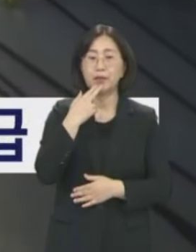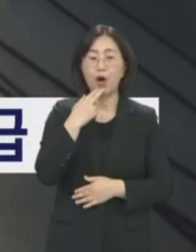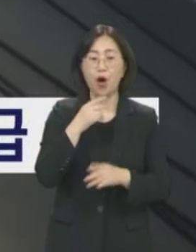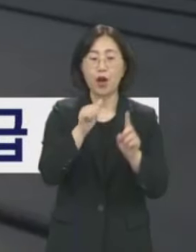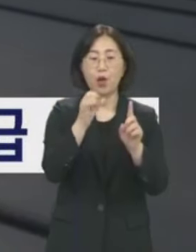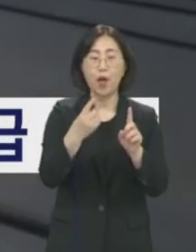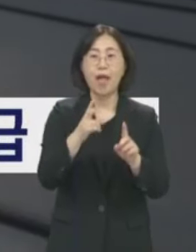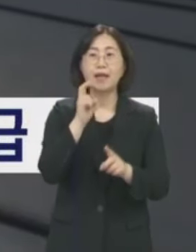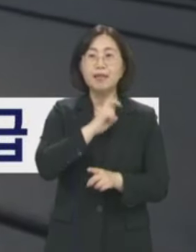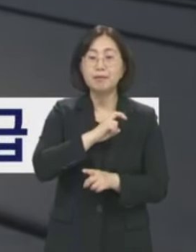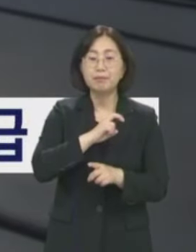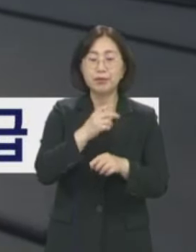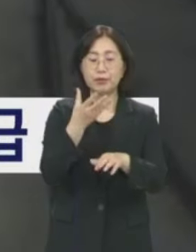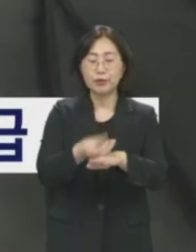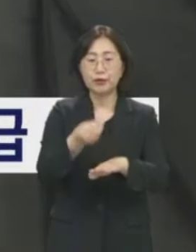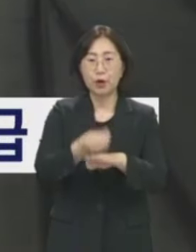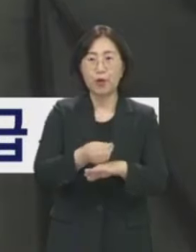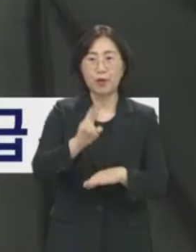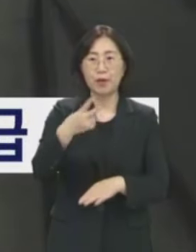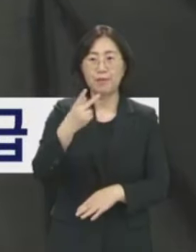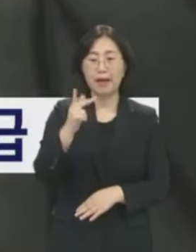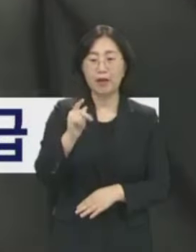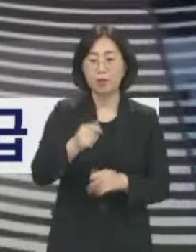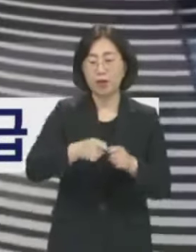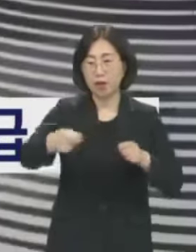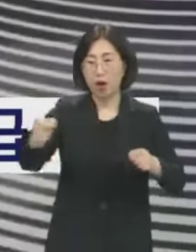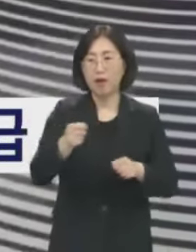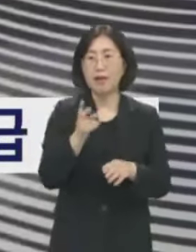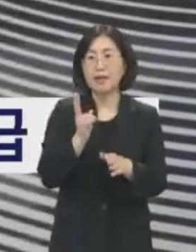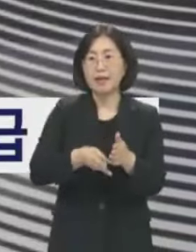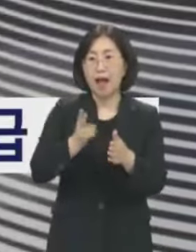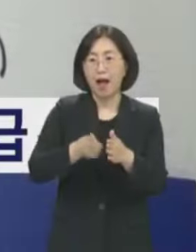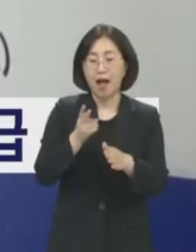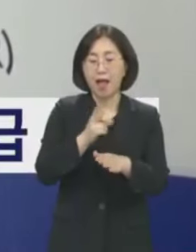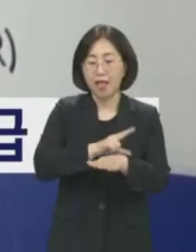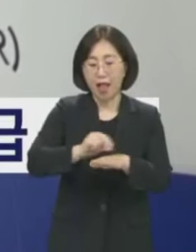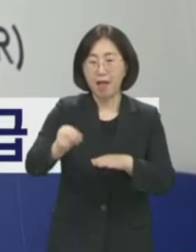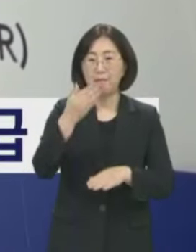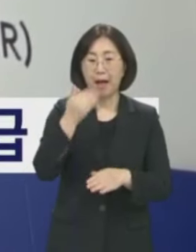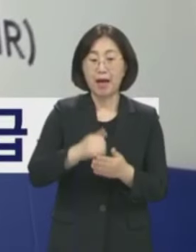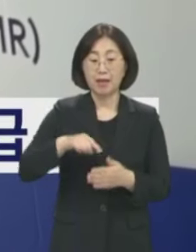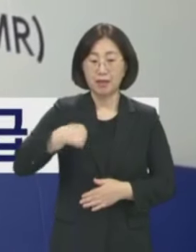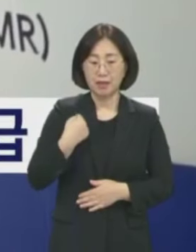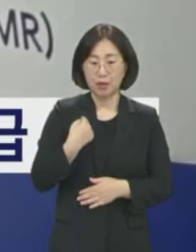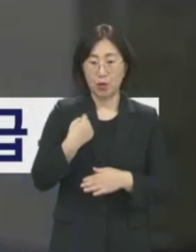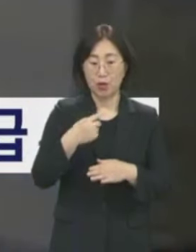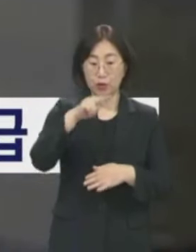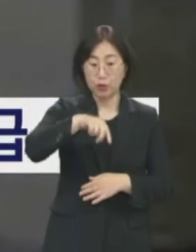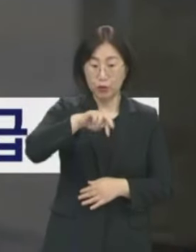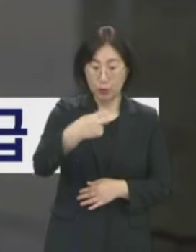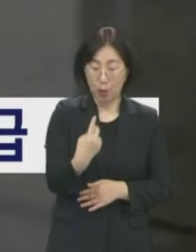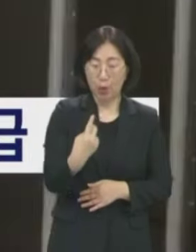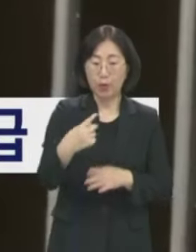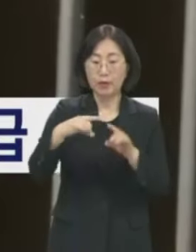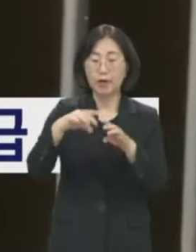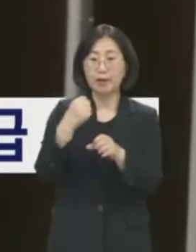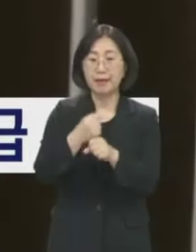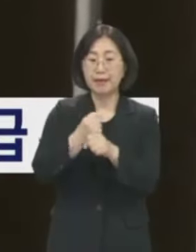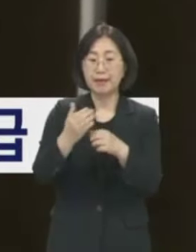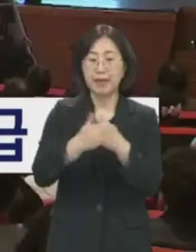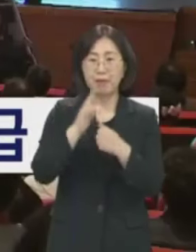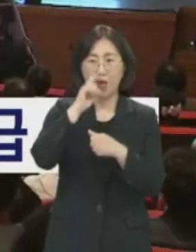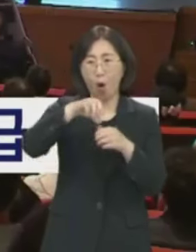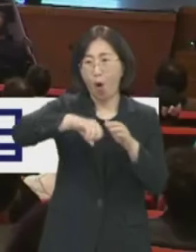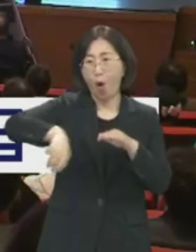충전으로 227km가량 달릴 수 있습니다. 수소로 전기를 만드는 만큼 오염물질을 배출하지 않고,